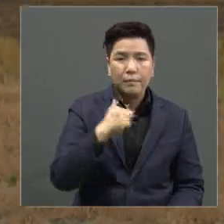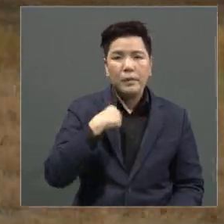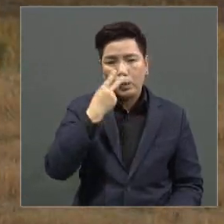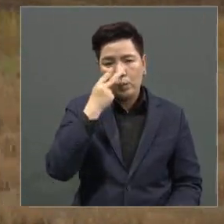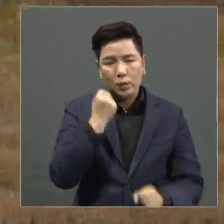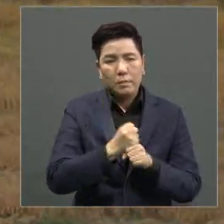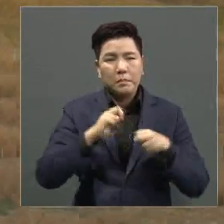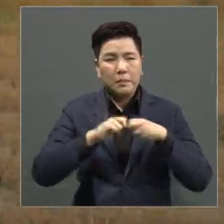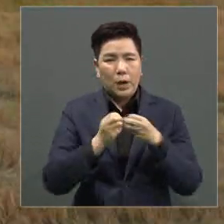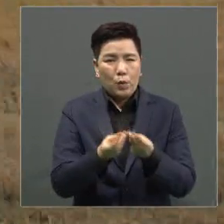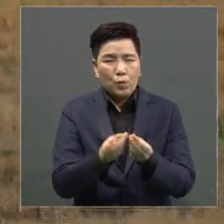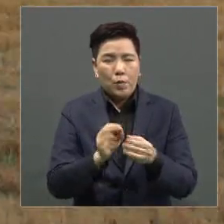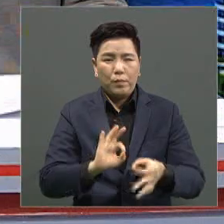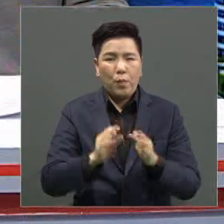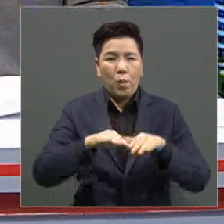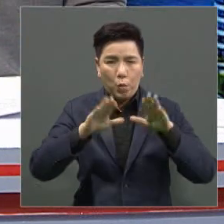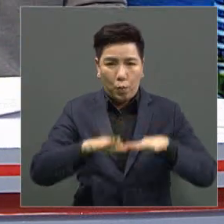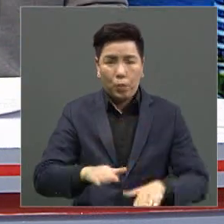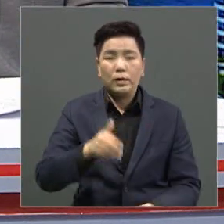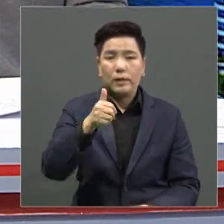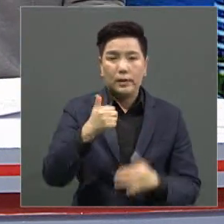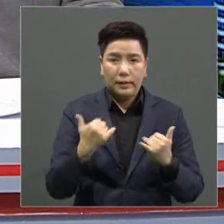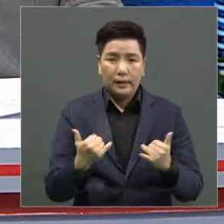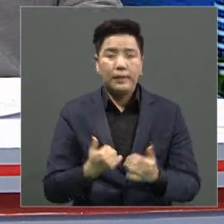จะสามารถลดปัญหาไฟป่าหมะควันไปได้ระดับหนึ่งด้วยนะครับอใช่ค่ะ